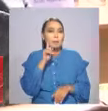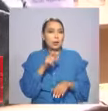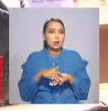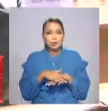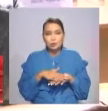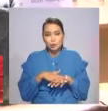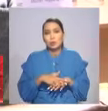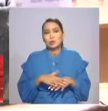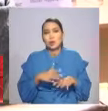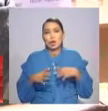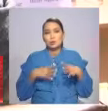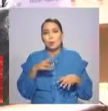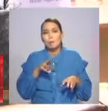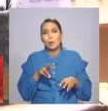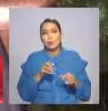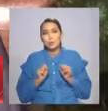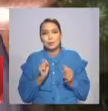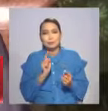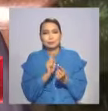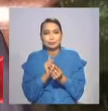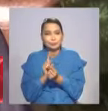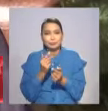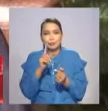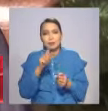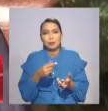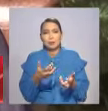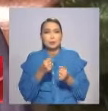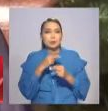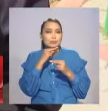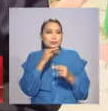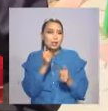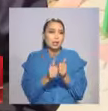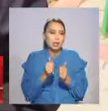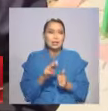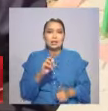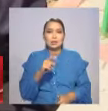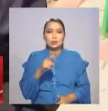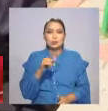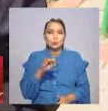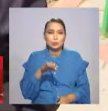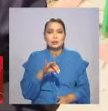молодежи. Консультанты мобильных приемных приняли также обращение жителей Казыгурт и Каракия.